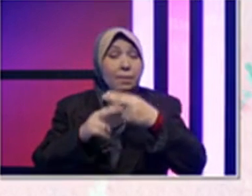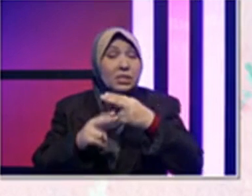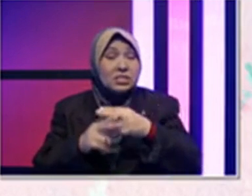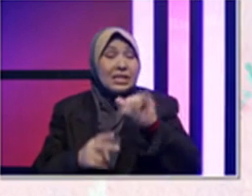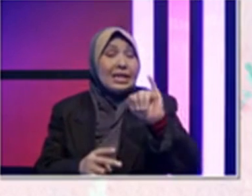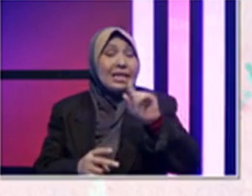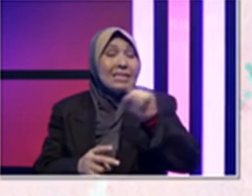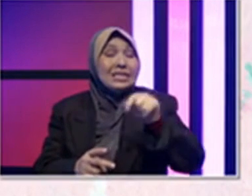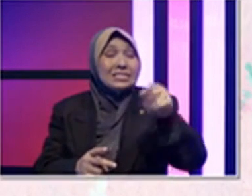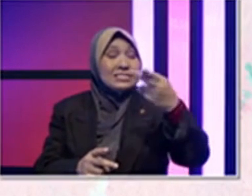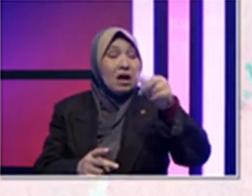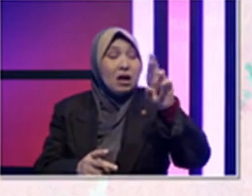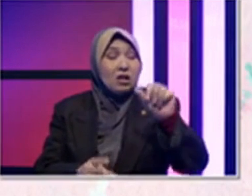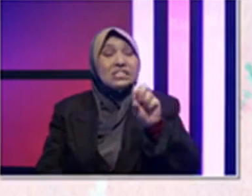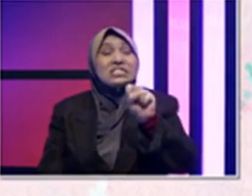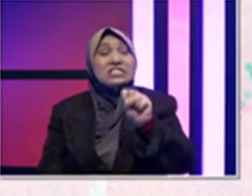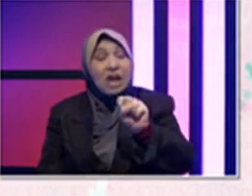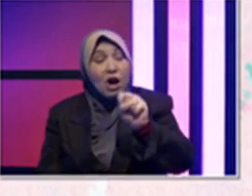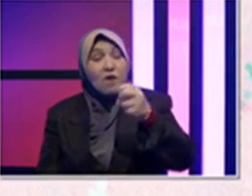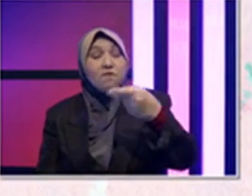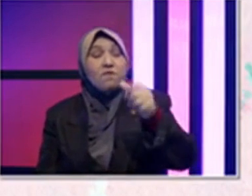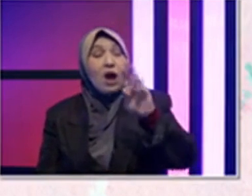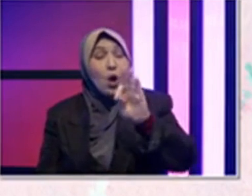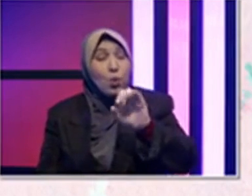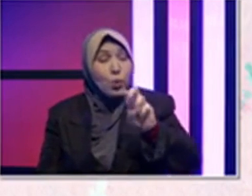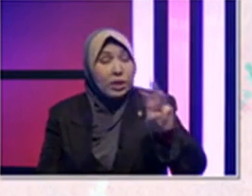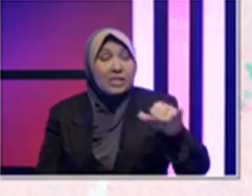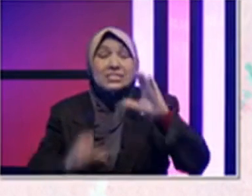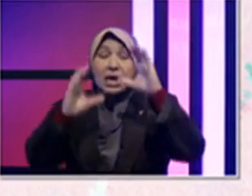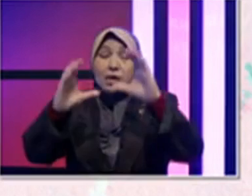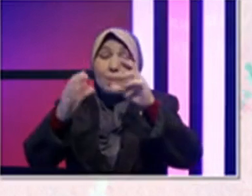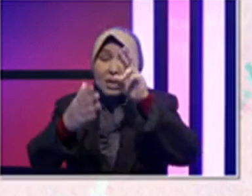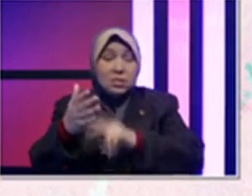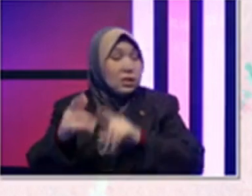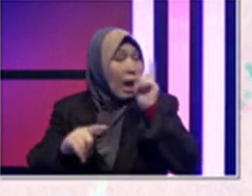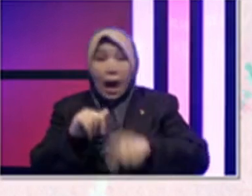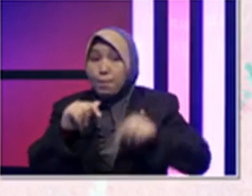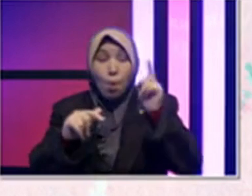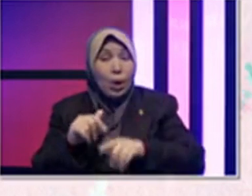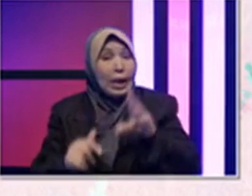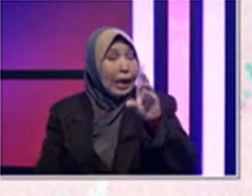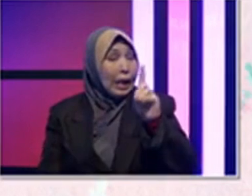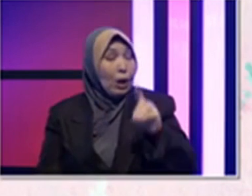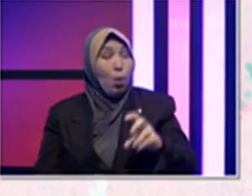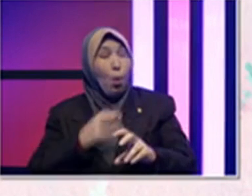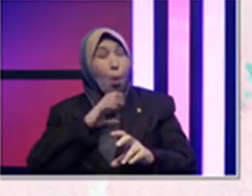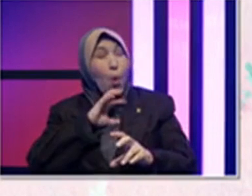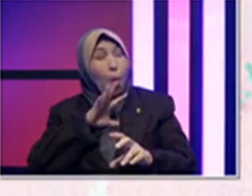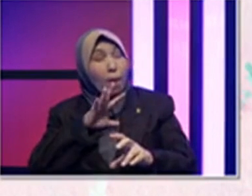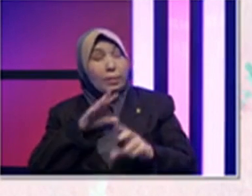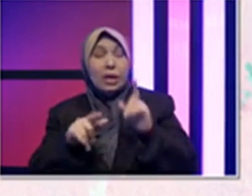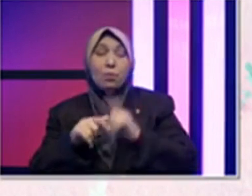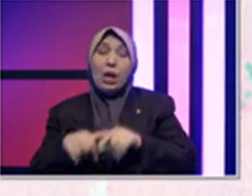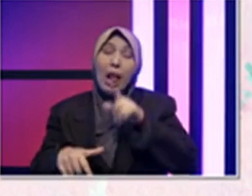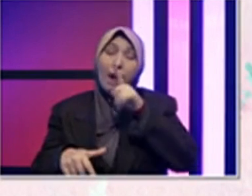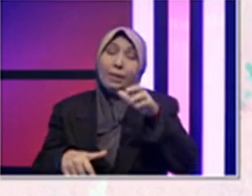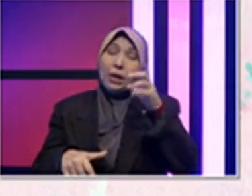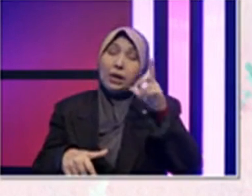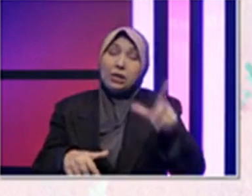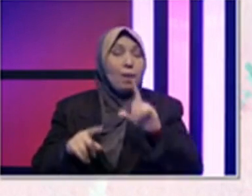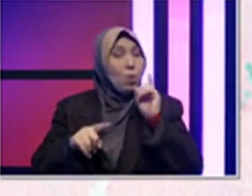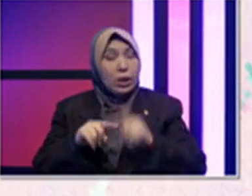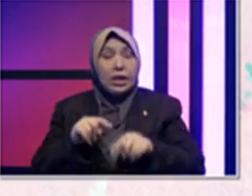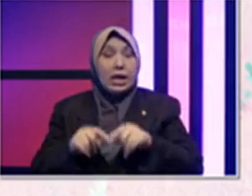Ilham syafawi cair baca dia tak boleh kita dengung tak boleh kita pegang dia tak boleh telah mereka situ contoh